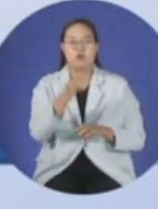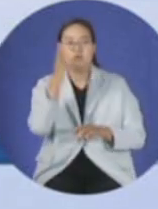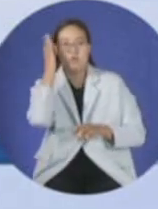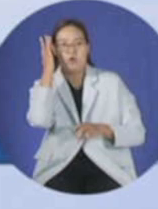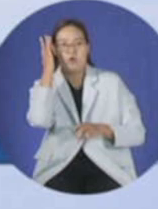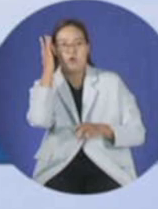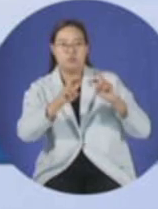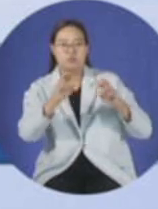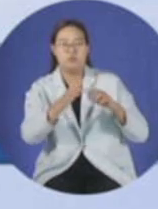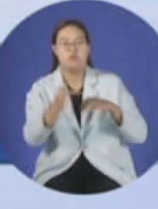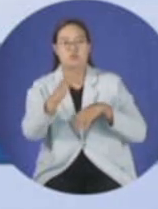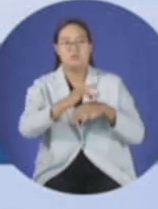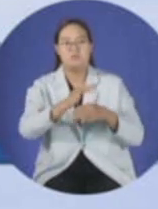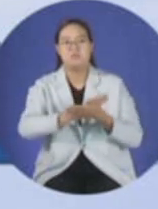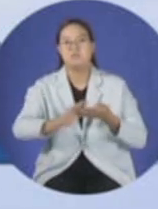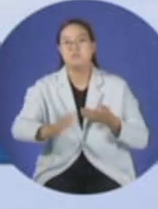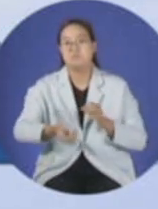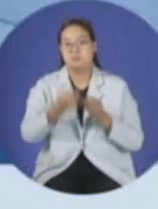боллоо.